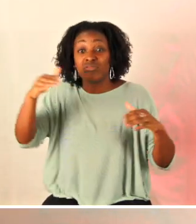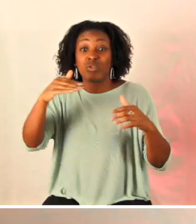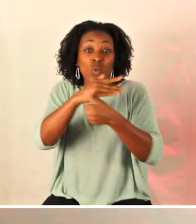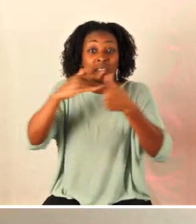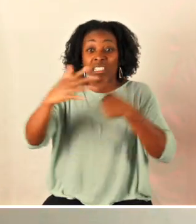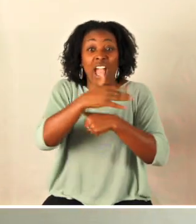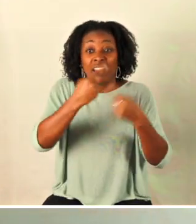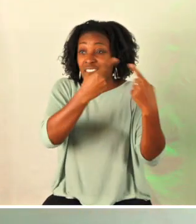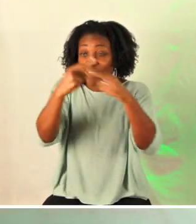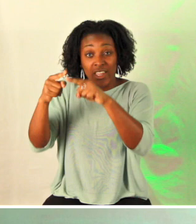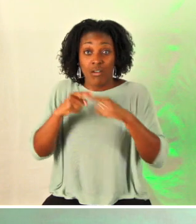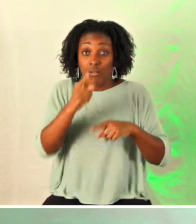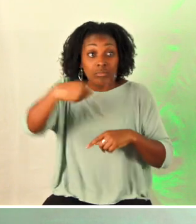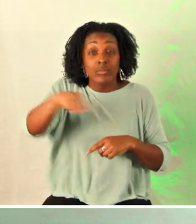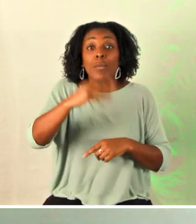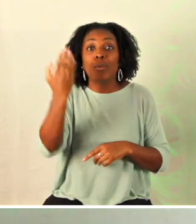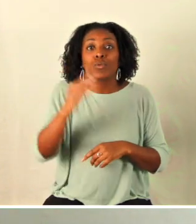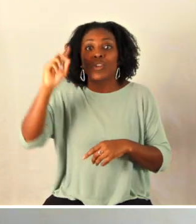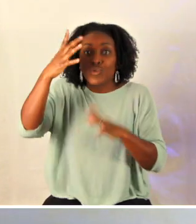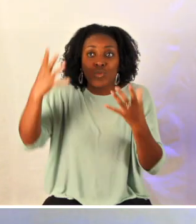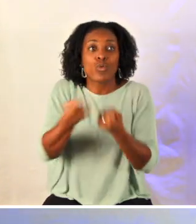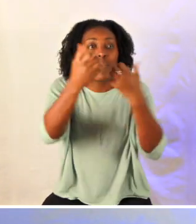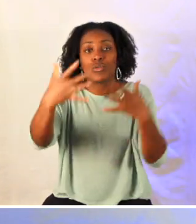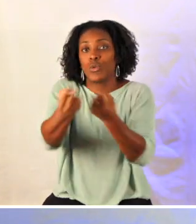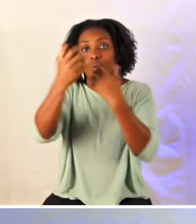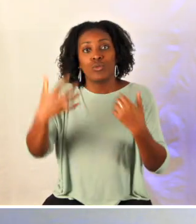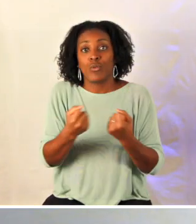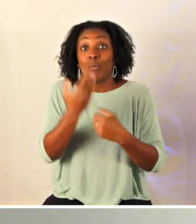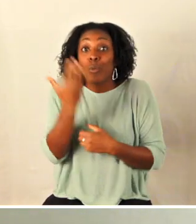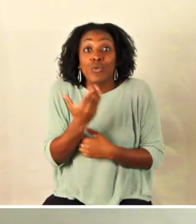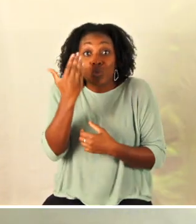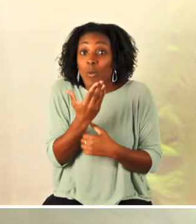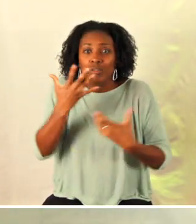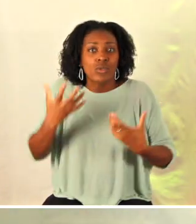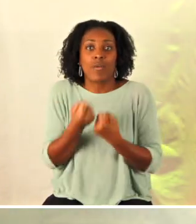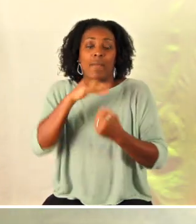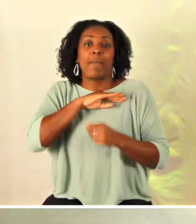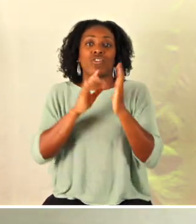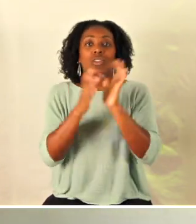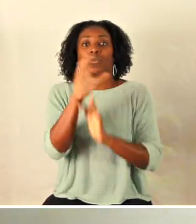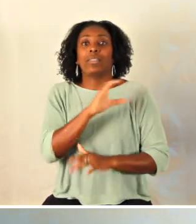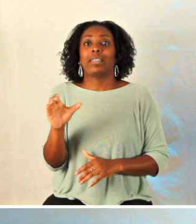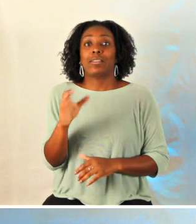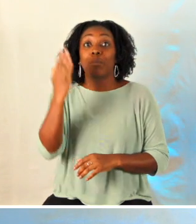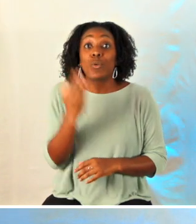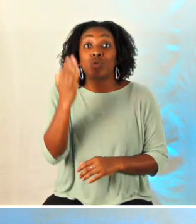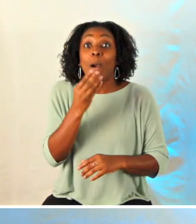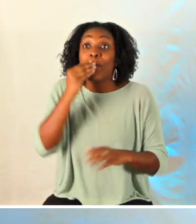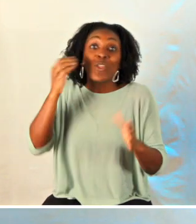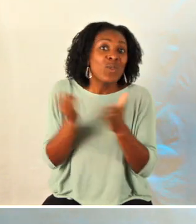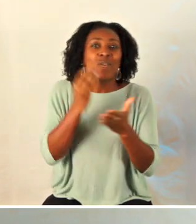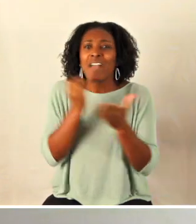confondue, qui ont besoin du secours de Dieu, qui ont besoin du salut de Dieu en Jésus-Christ, qui ont besoin d'entendre la bonne nouvelle